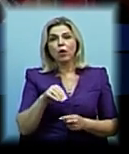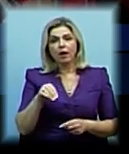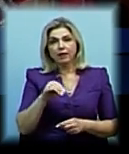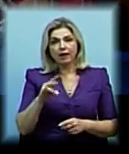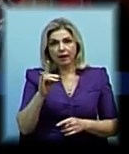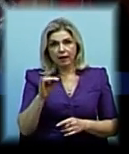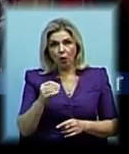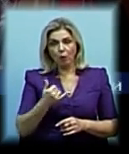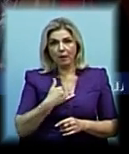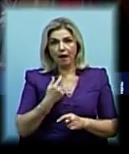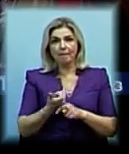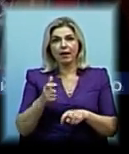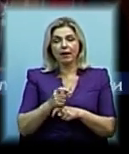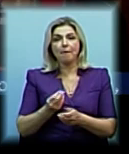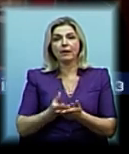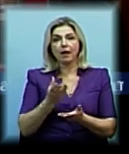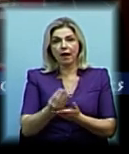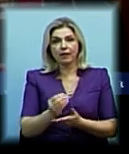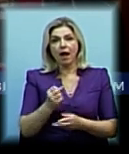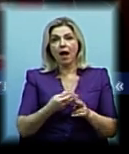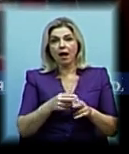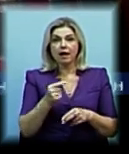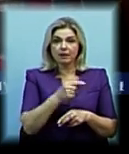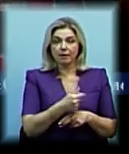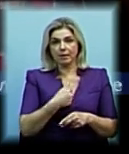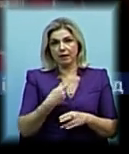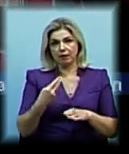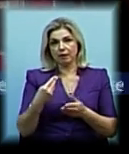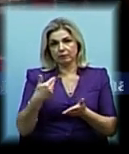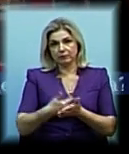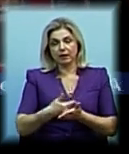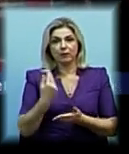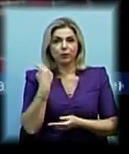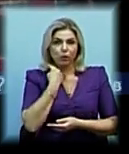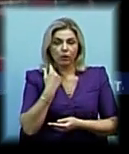йде переплата, а ці мені виставляють долг. І я не можу добитися.